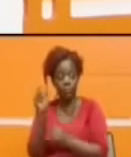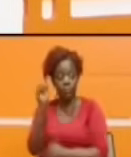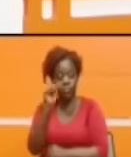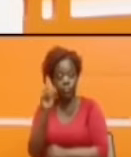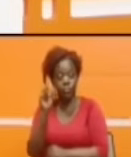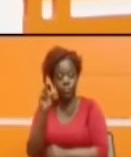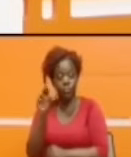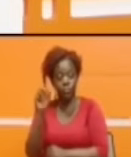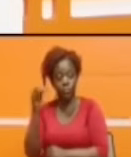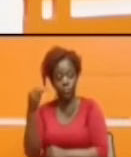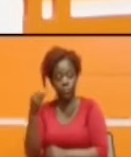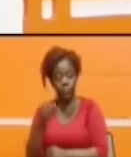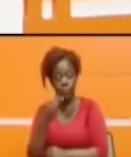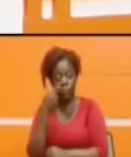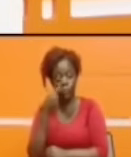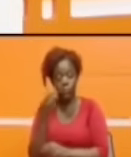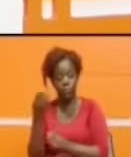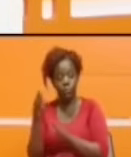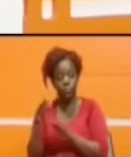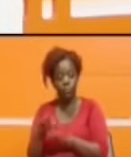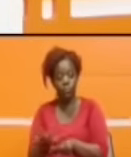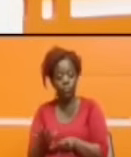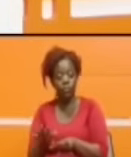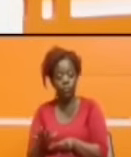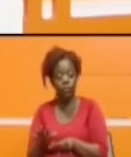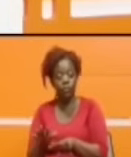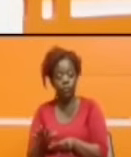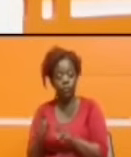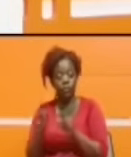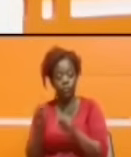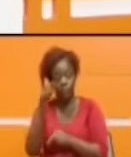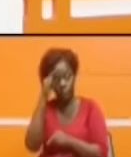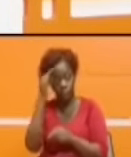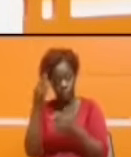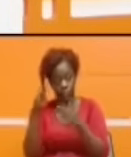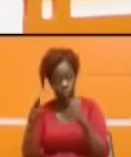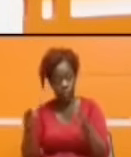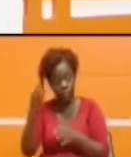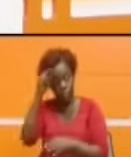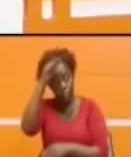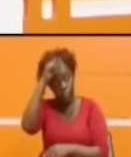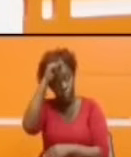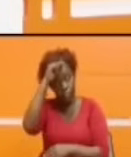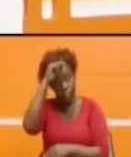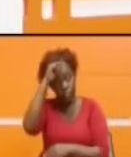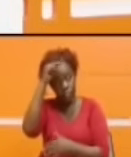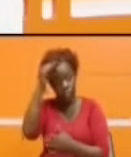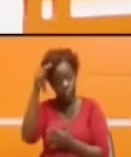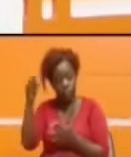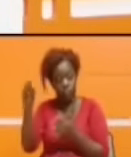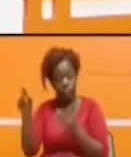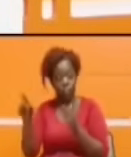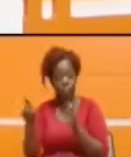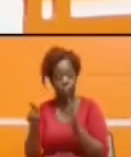Nkonge Muwonge eyafudde ekibwatukira nga yakamala okutekebwa diguri ye mateeka.